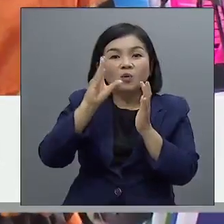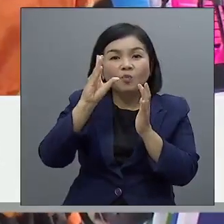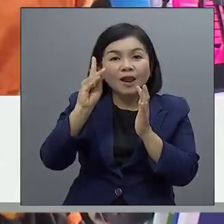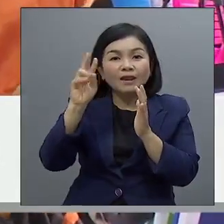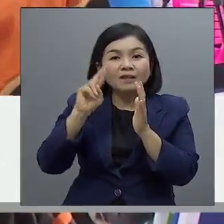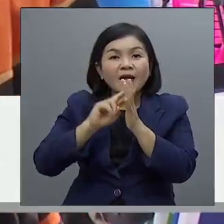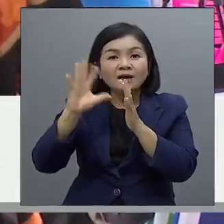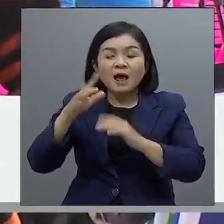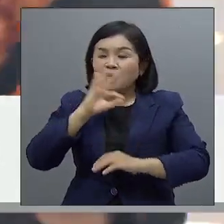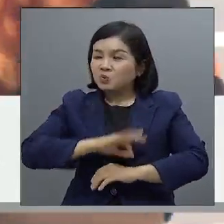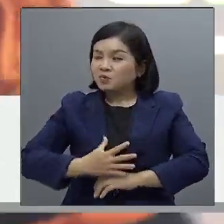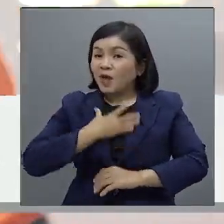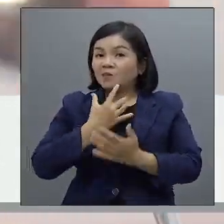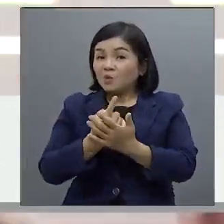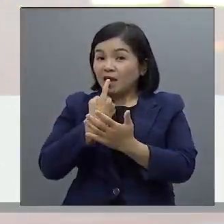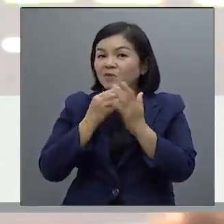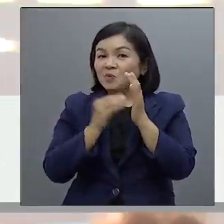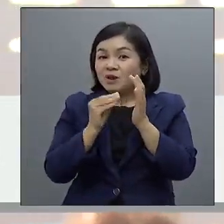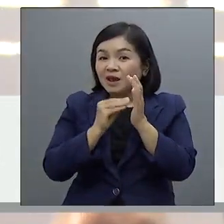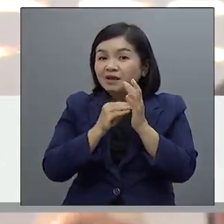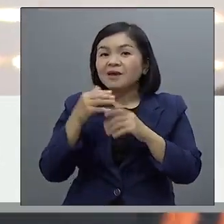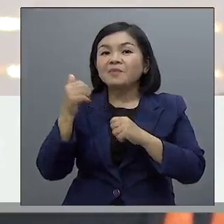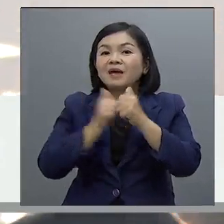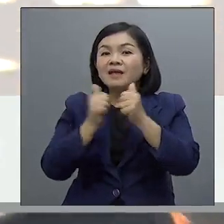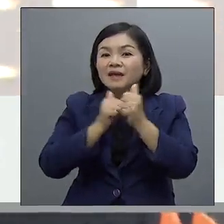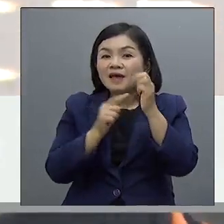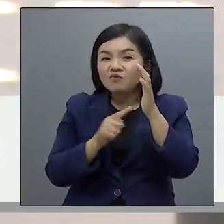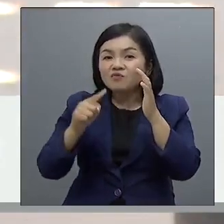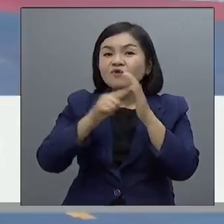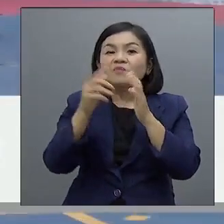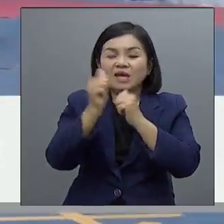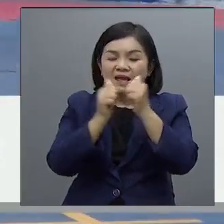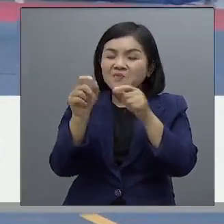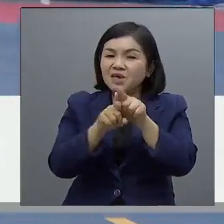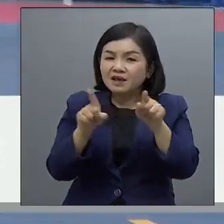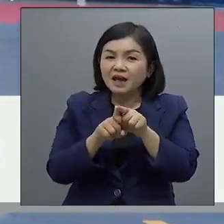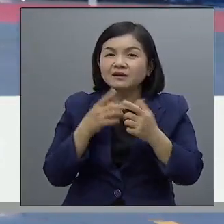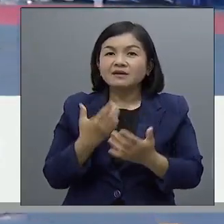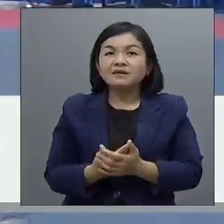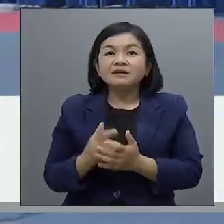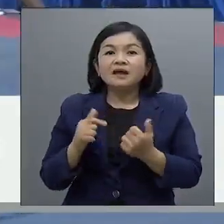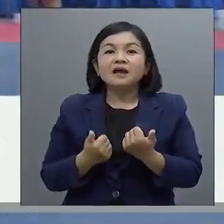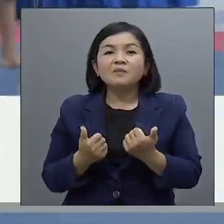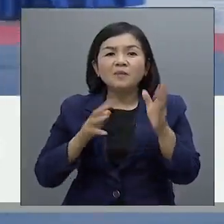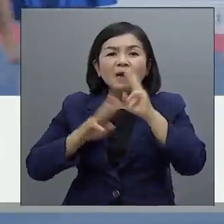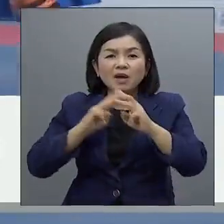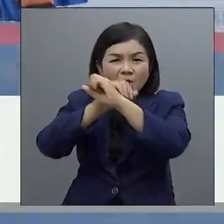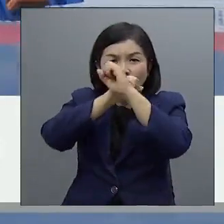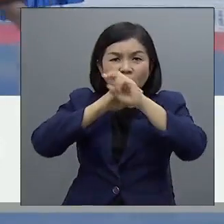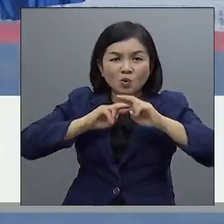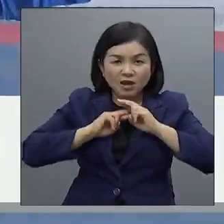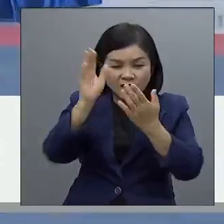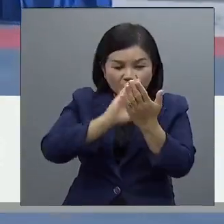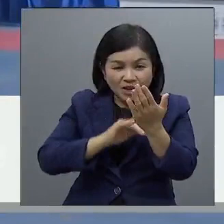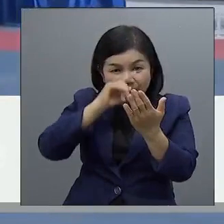จกับการเป็นตัวแทนจังหวัดมาแข่งกีฬาเยาวชนแห่งชาติในครั้งนี้อย่างมากและพร้อมจะสืบทอดศิลปะการต่อสู้ที่เป็นเอกลักษณ์ของชาติไท